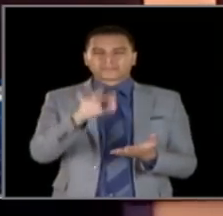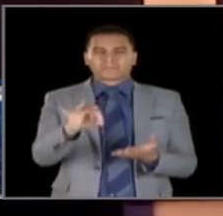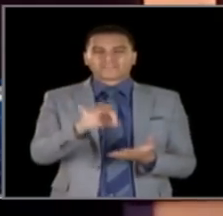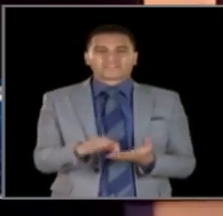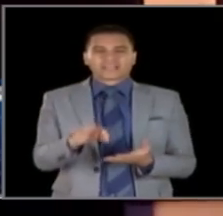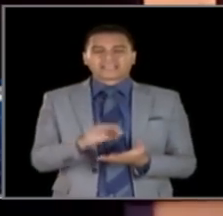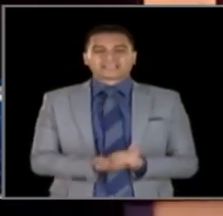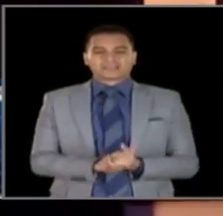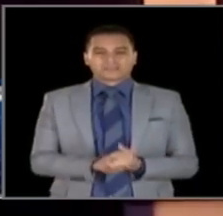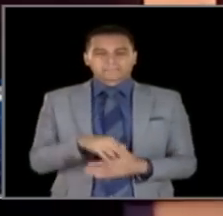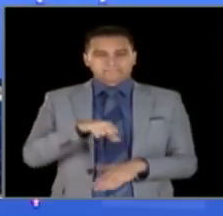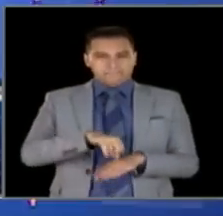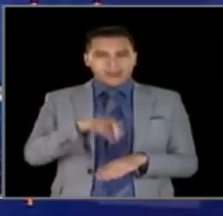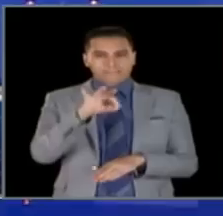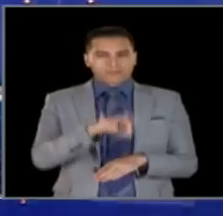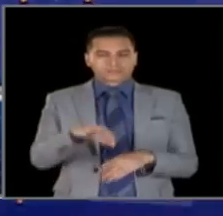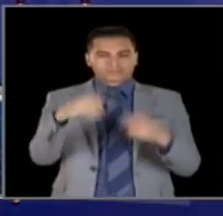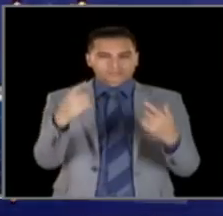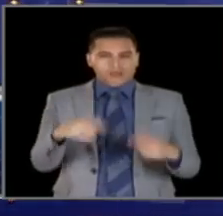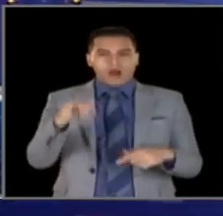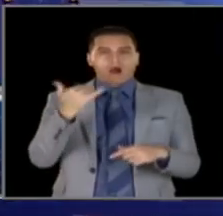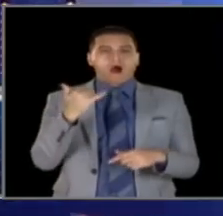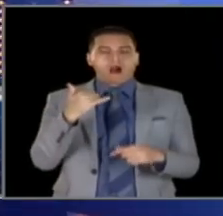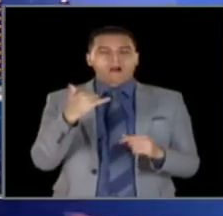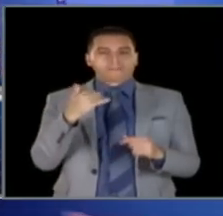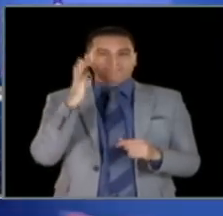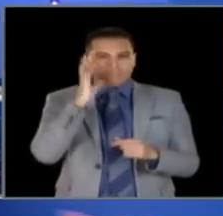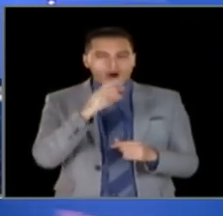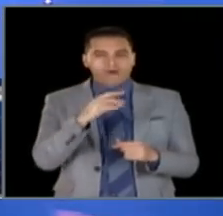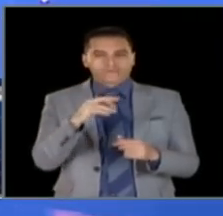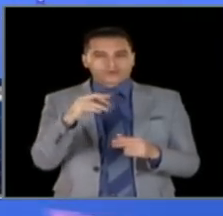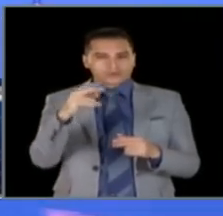هي؟ دولة شامية.